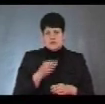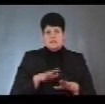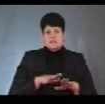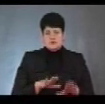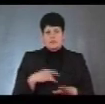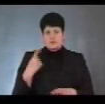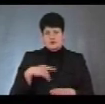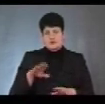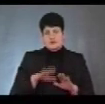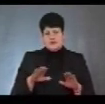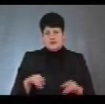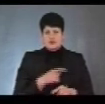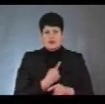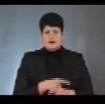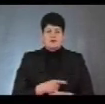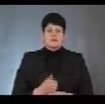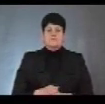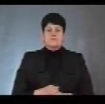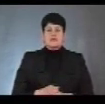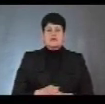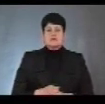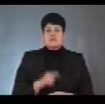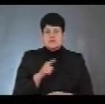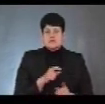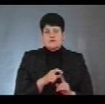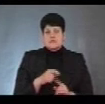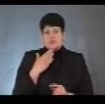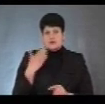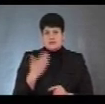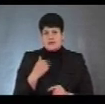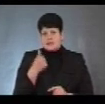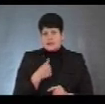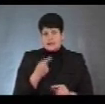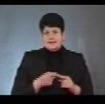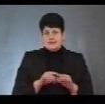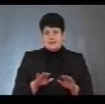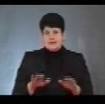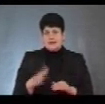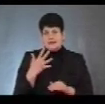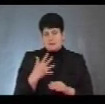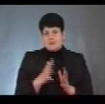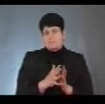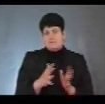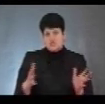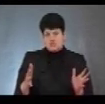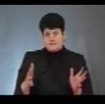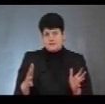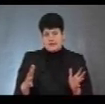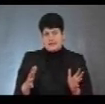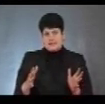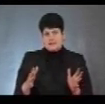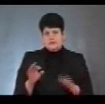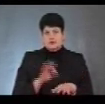обласної дитячої клінічної лікарні Ірина Тхорик. За її словами, за останній рік таких дітей стало на 5 більше. Синдром Дауна